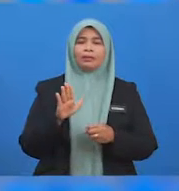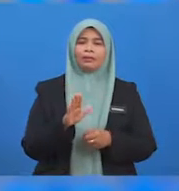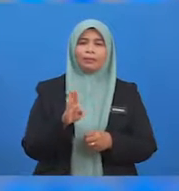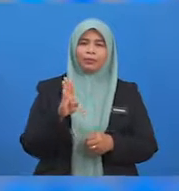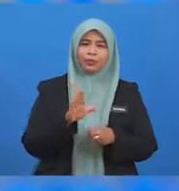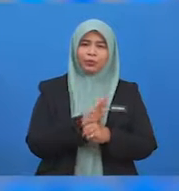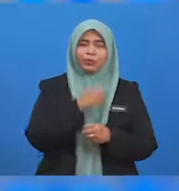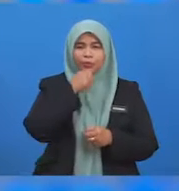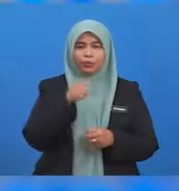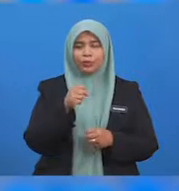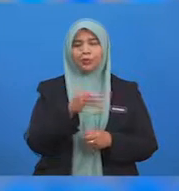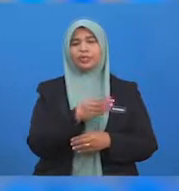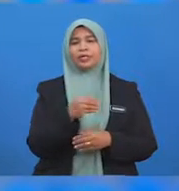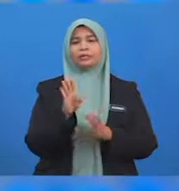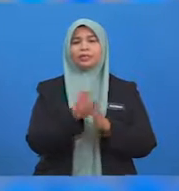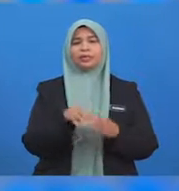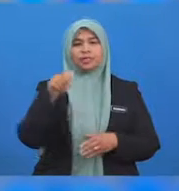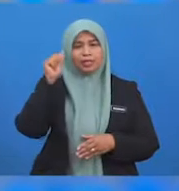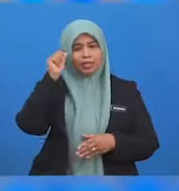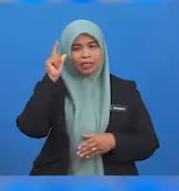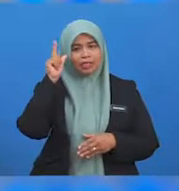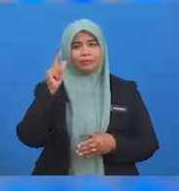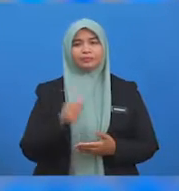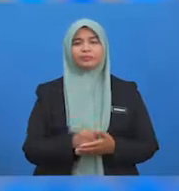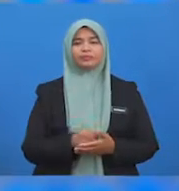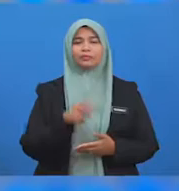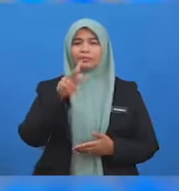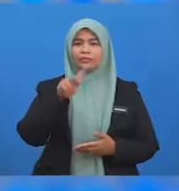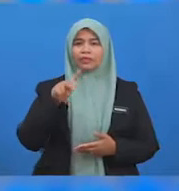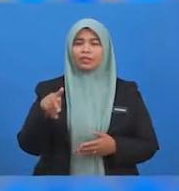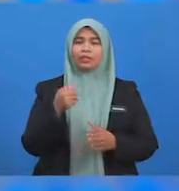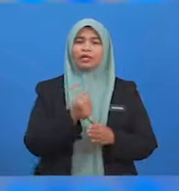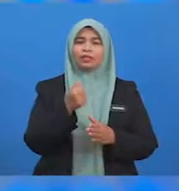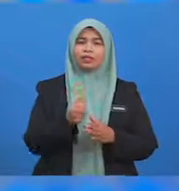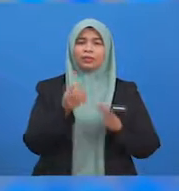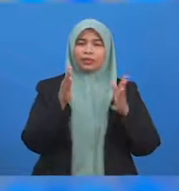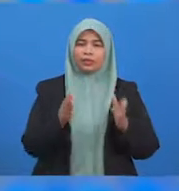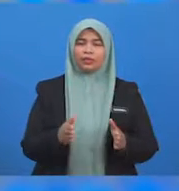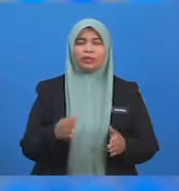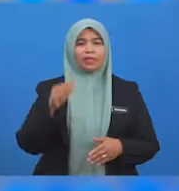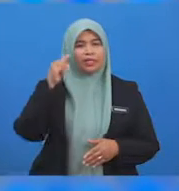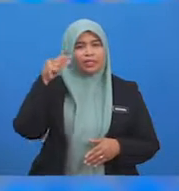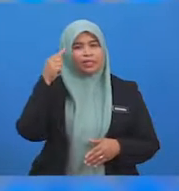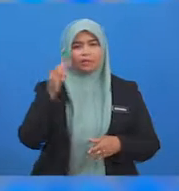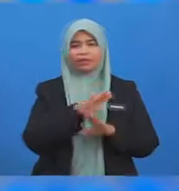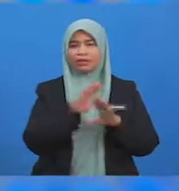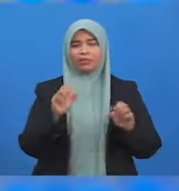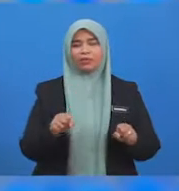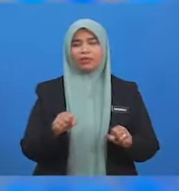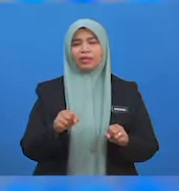berakal. Jadi, bagi kanak-kanak dan orang gila tidak boleh dikenakan hukuman qisas